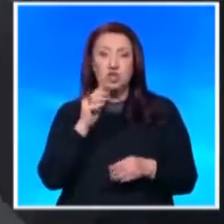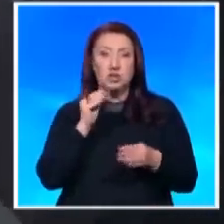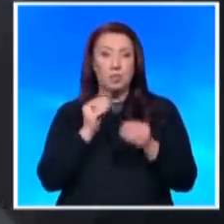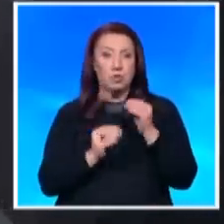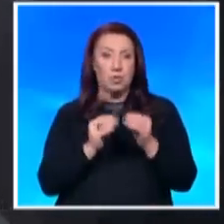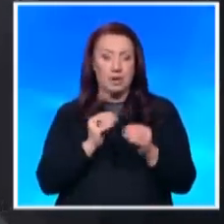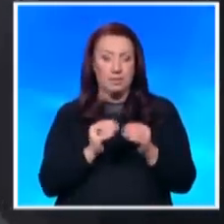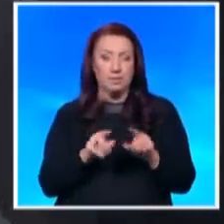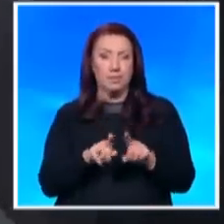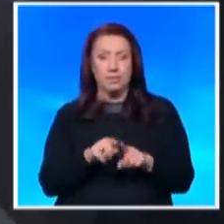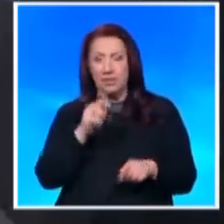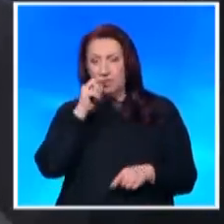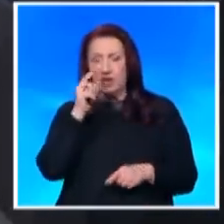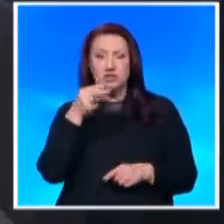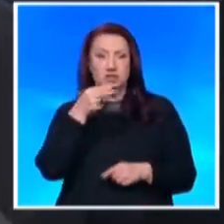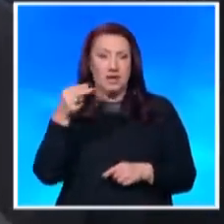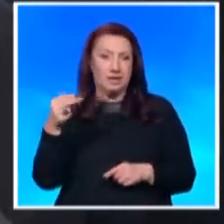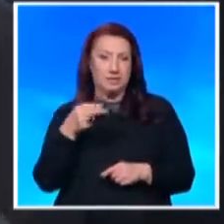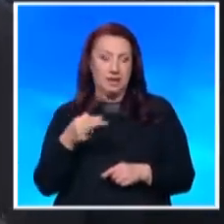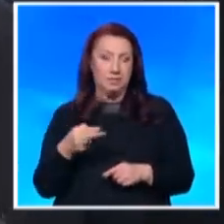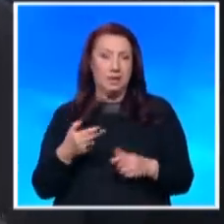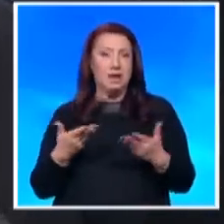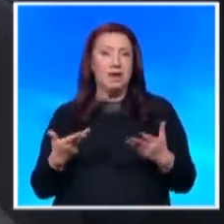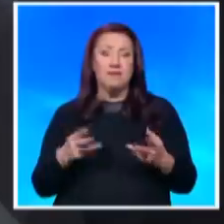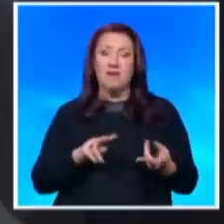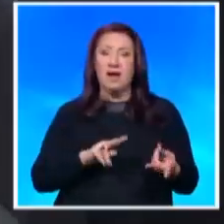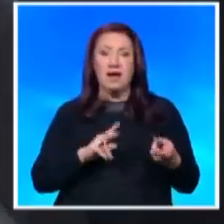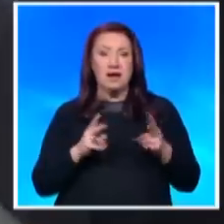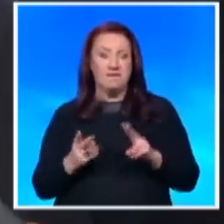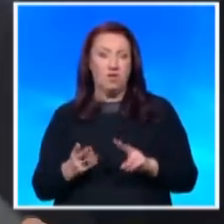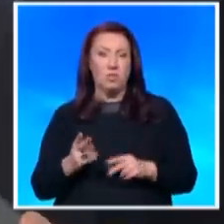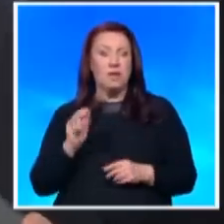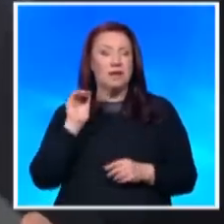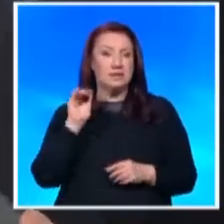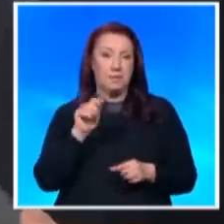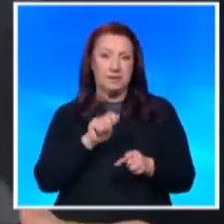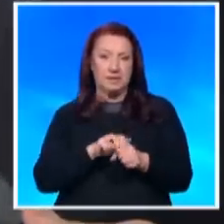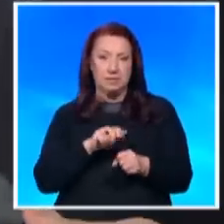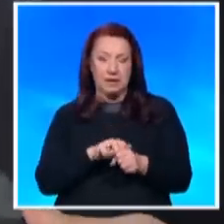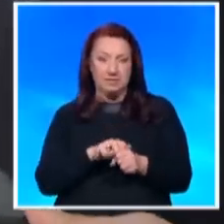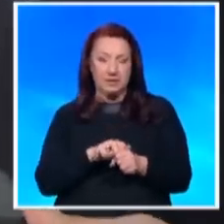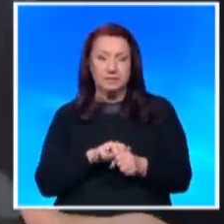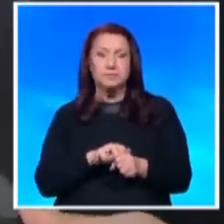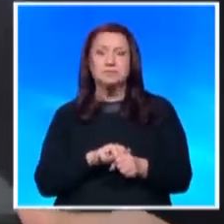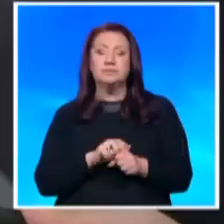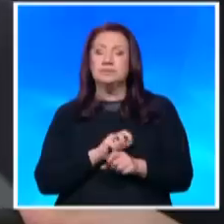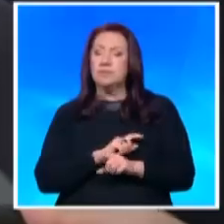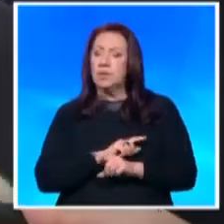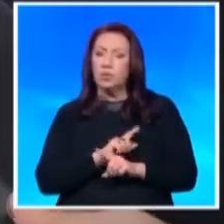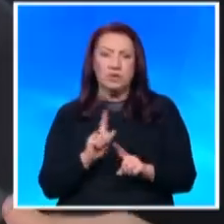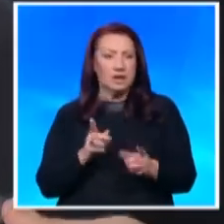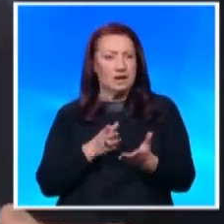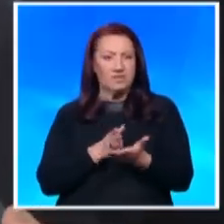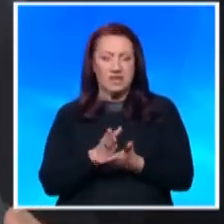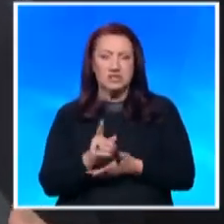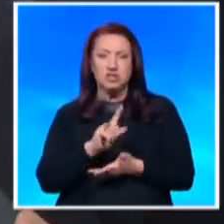тема на дебат е каква реформа да бъде направена. Тук по никакъв начин не трябва в центъра на